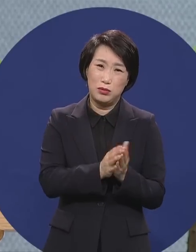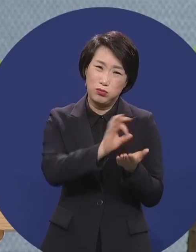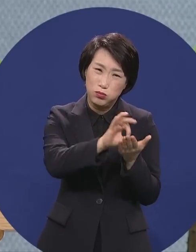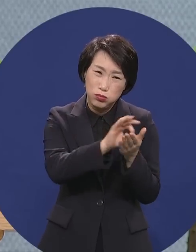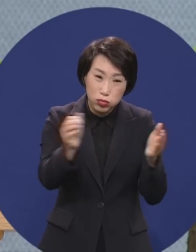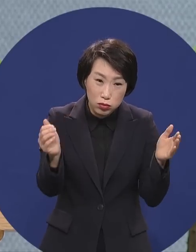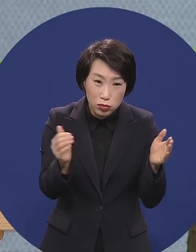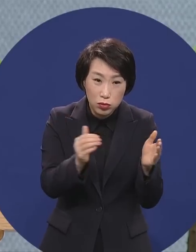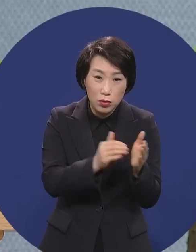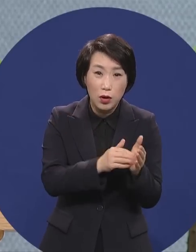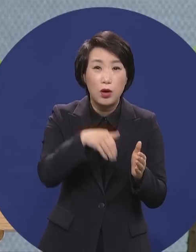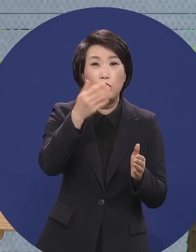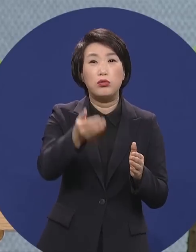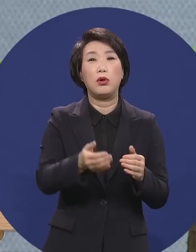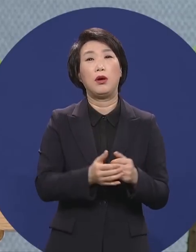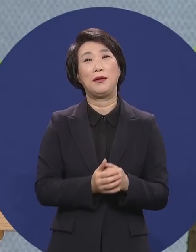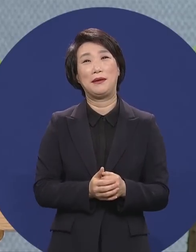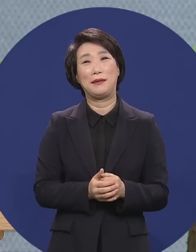낭비한 다음